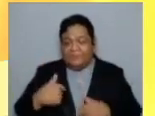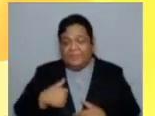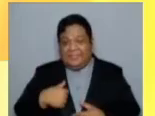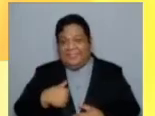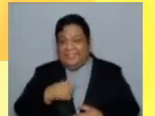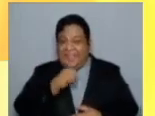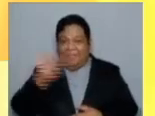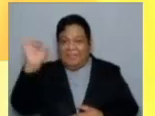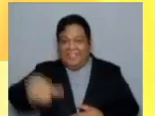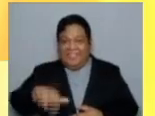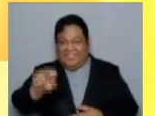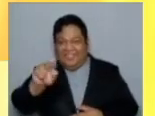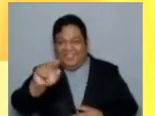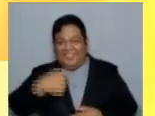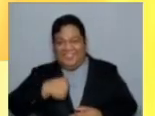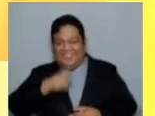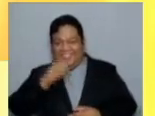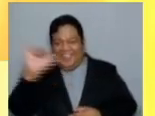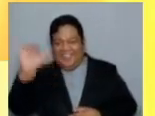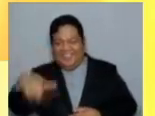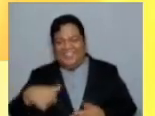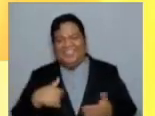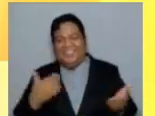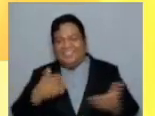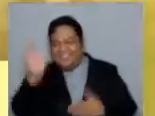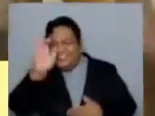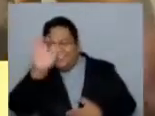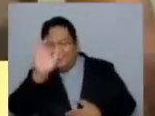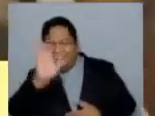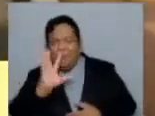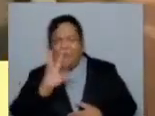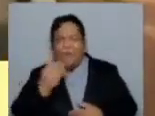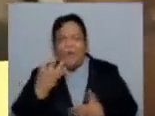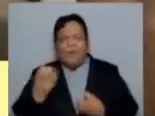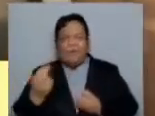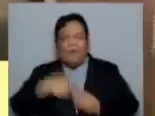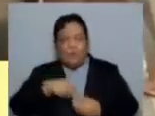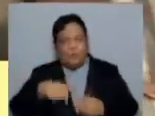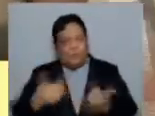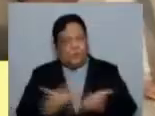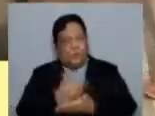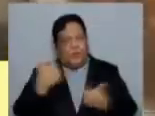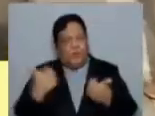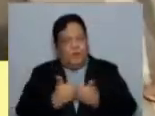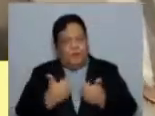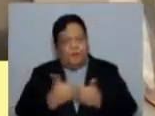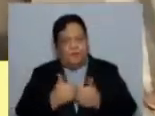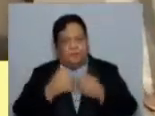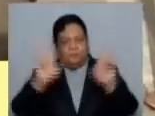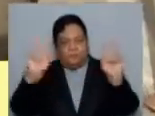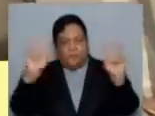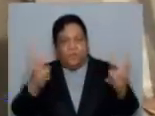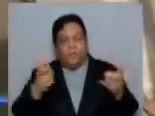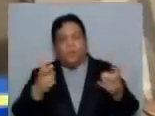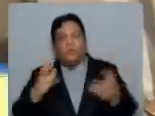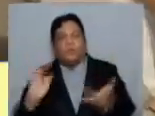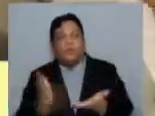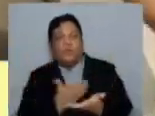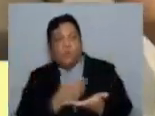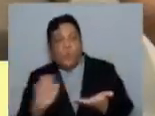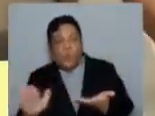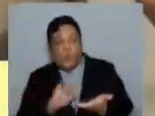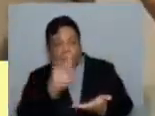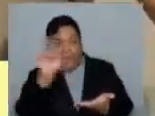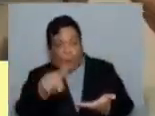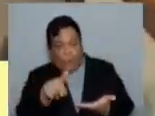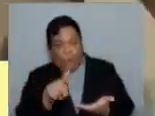upset! Pero nagrasa kami maghanap ng contestants dito para sa ating bagong game. Ito ang song tanong 1,000. Kasi kanina doon na kami sa may